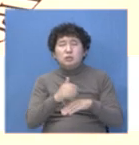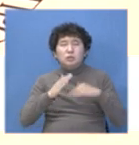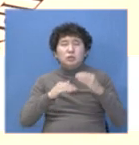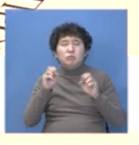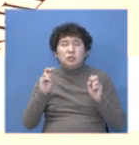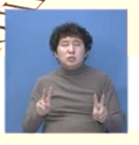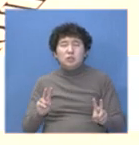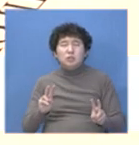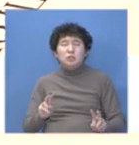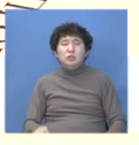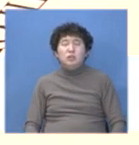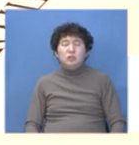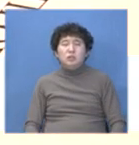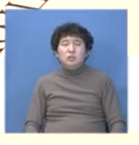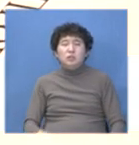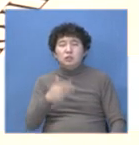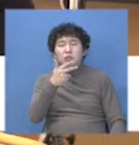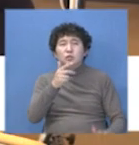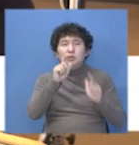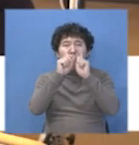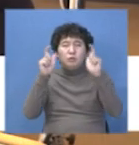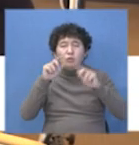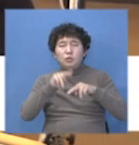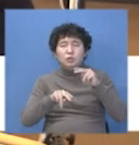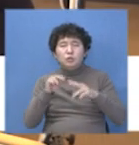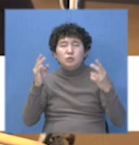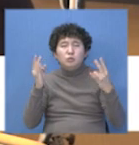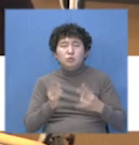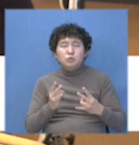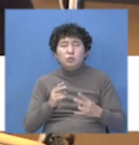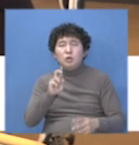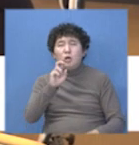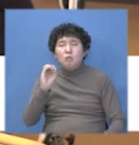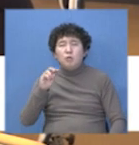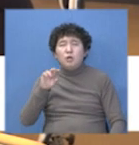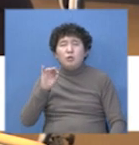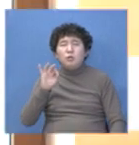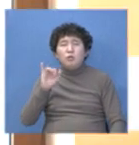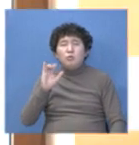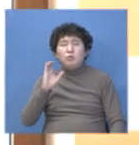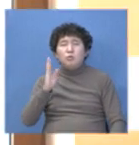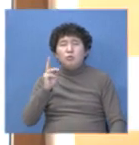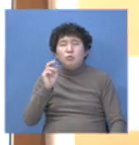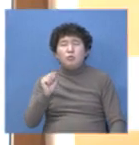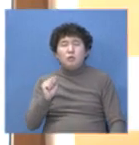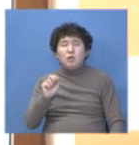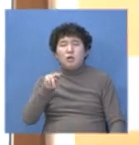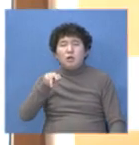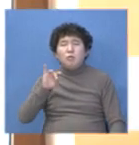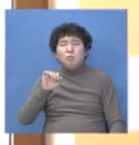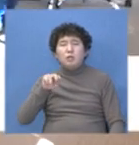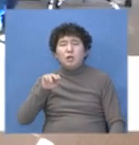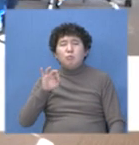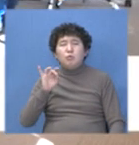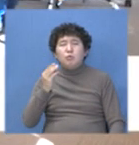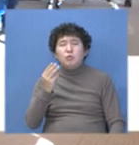талдап, үш елді мекенге мектеп салу керектігін анықтауды тапсырды. Жаңа нысан Белоусовка, Прапорщиково, Опытное поле ауылдарында бой көтеруі мүмкін.